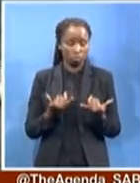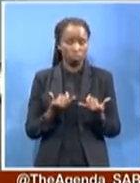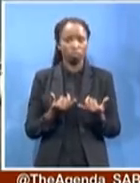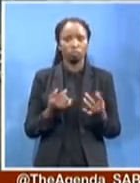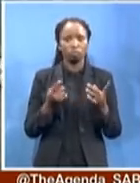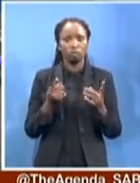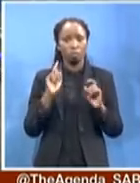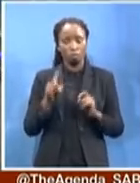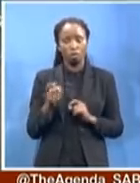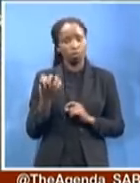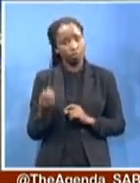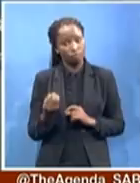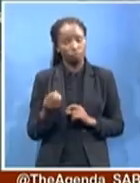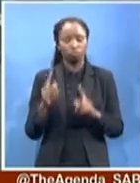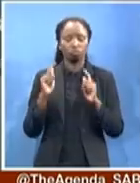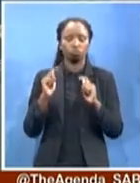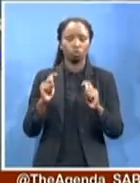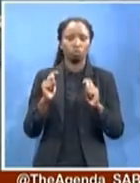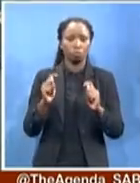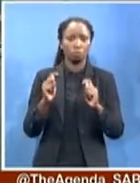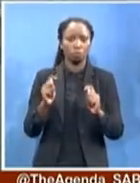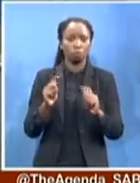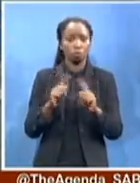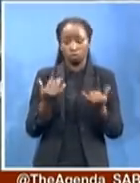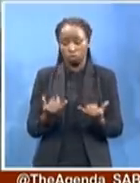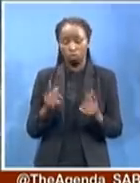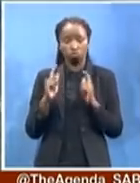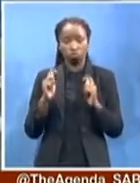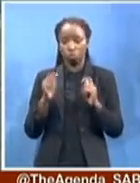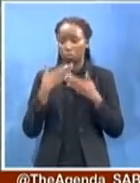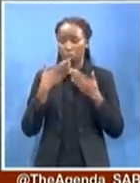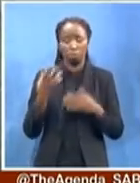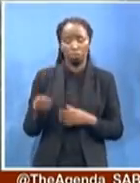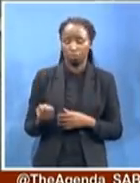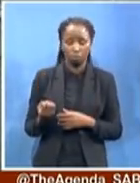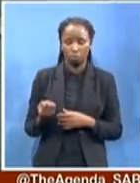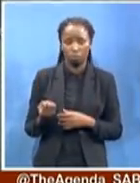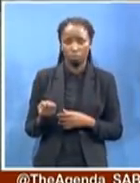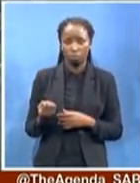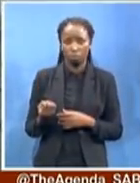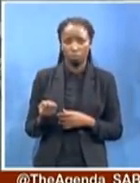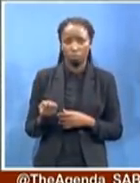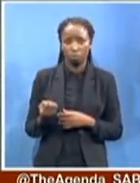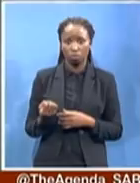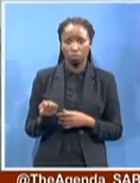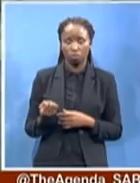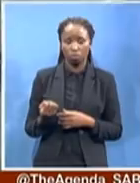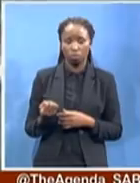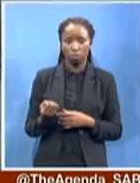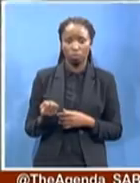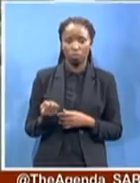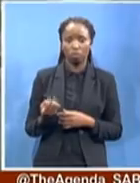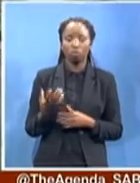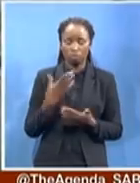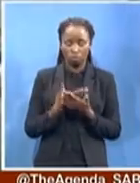Manje i-transport asinayo yokuwaqoqa. Ngeke kabe ngako. Azoba khona wona.